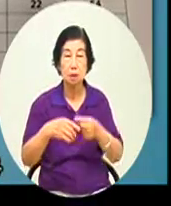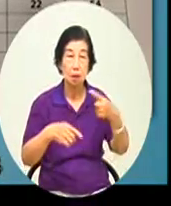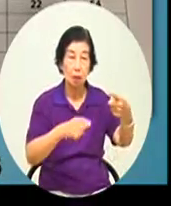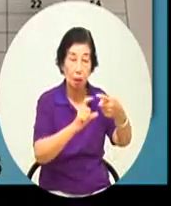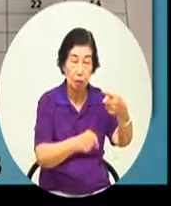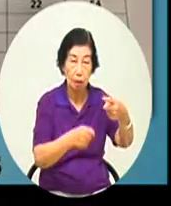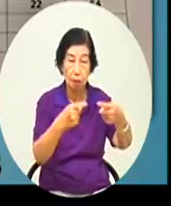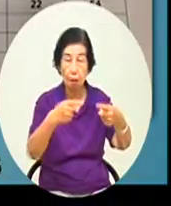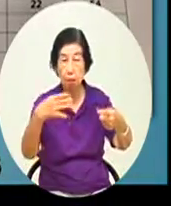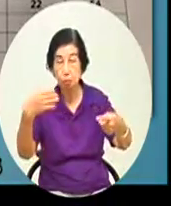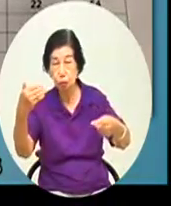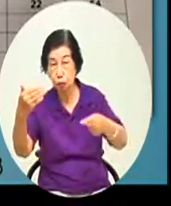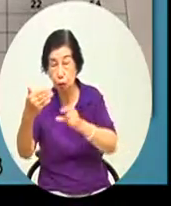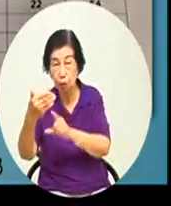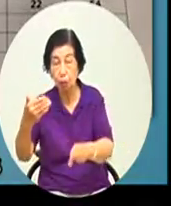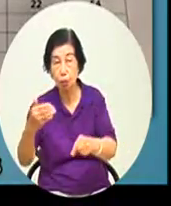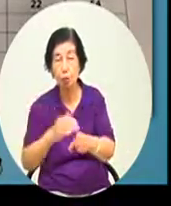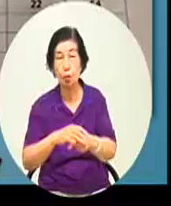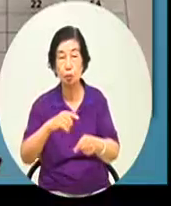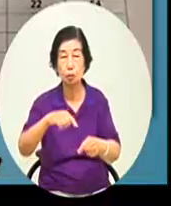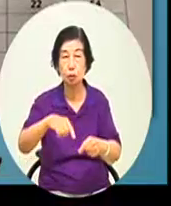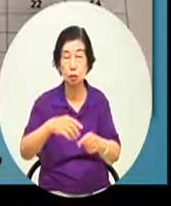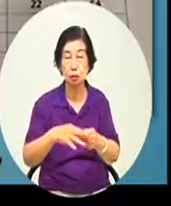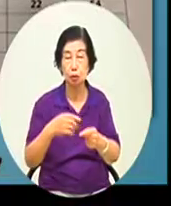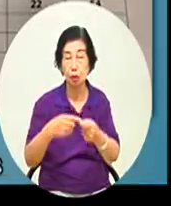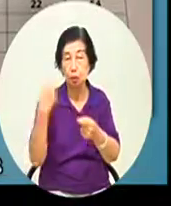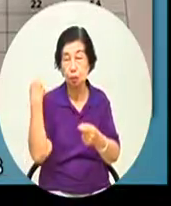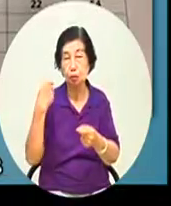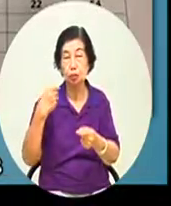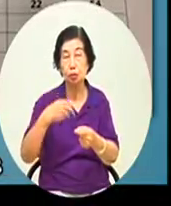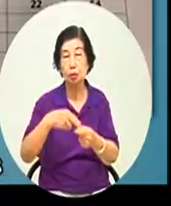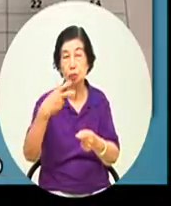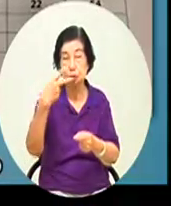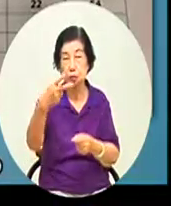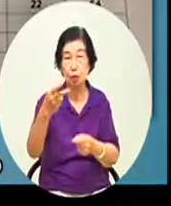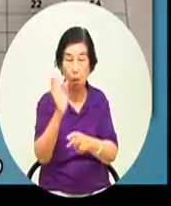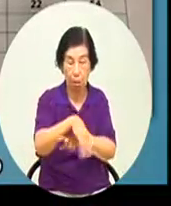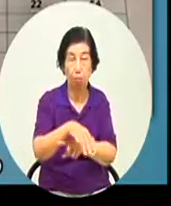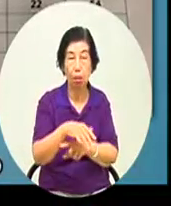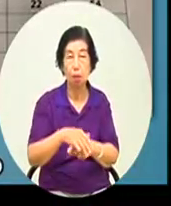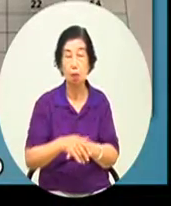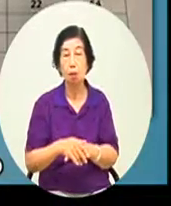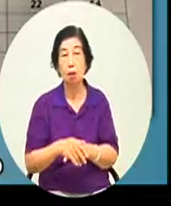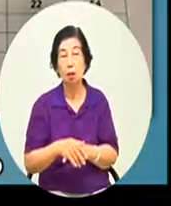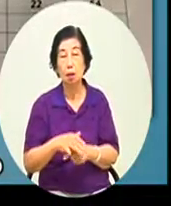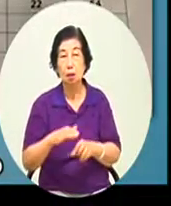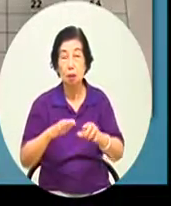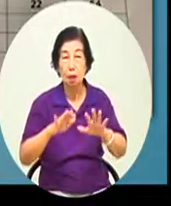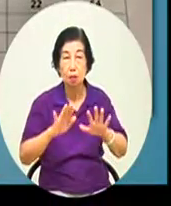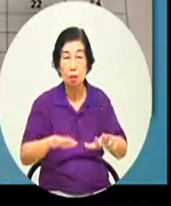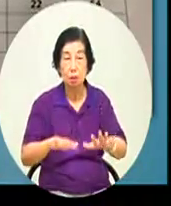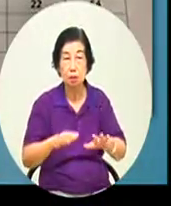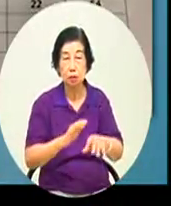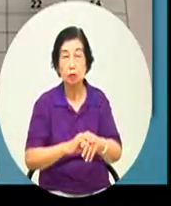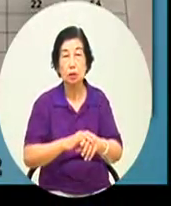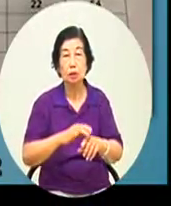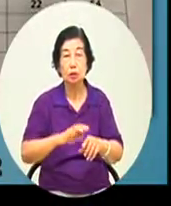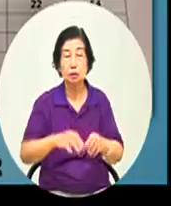哦，54件车祸，2个人死亡，这是去年的啦，哈，10人受伤。今年1到9月的部分是28件，然后